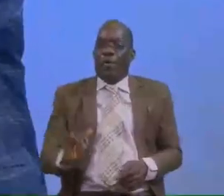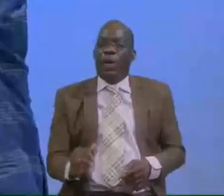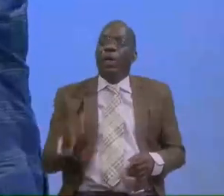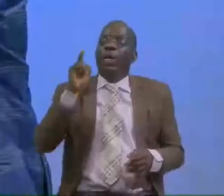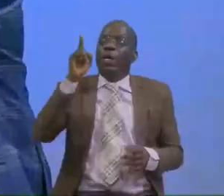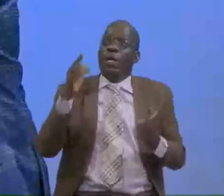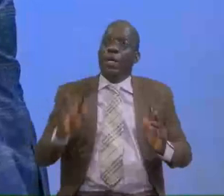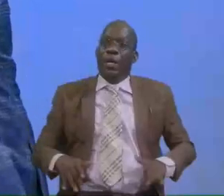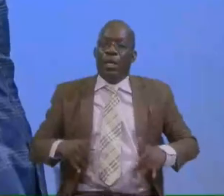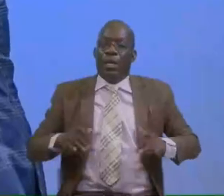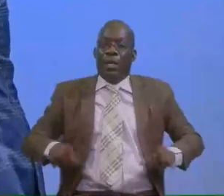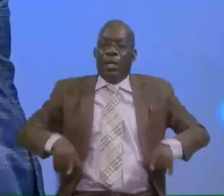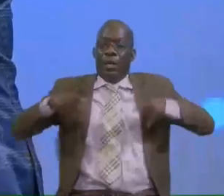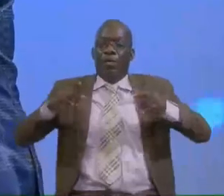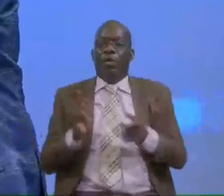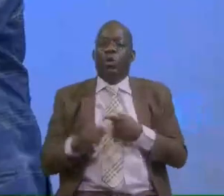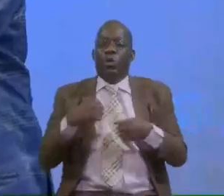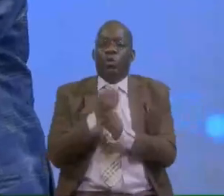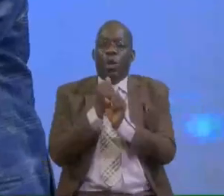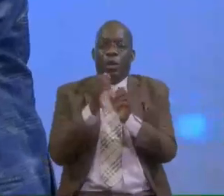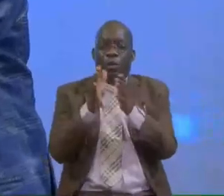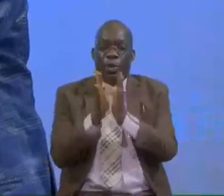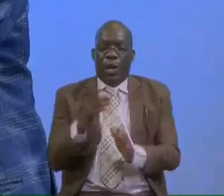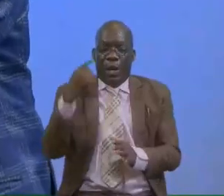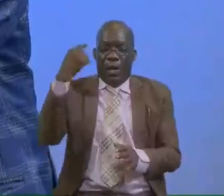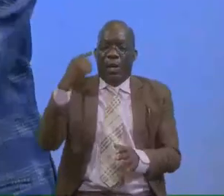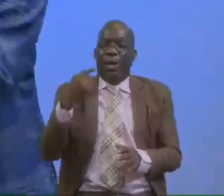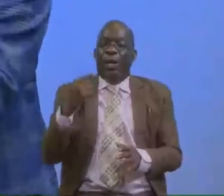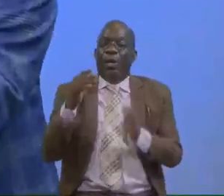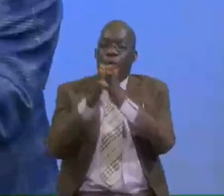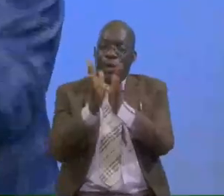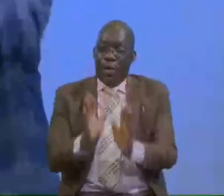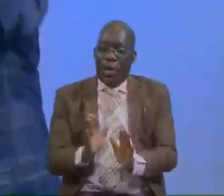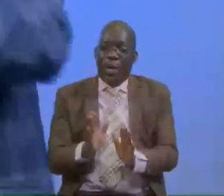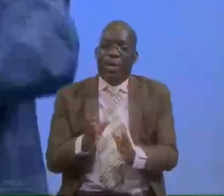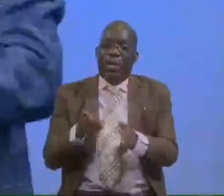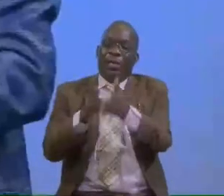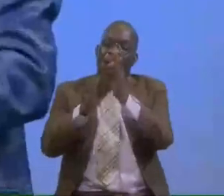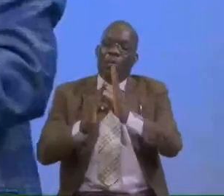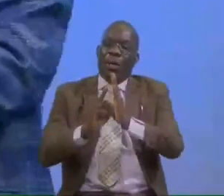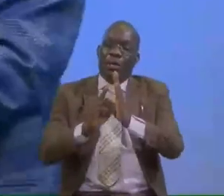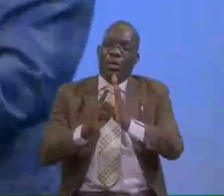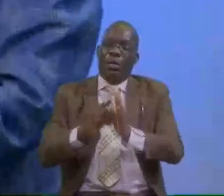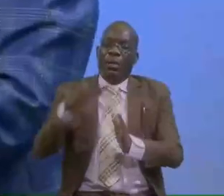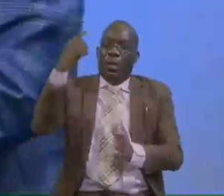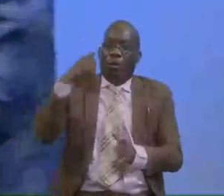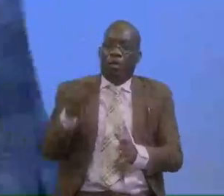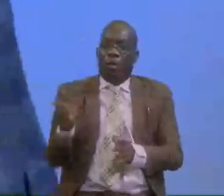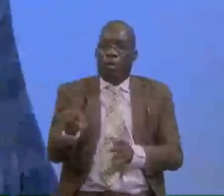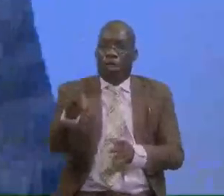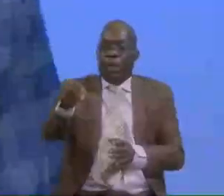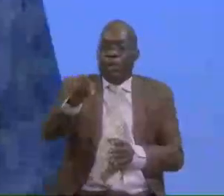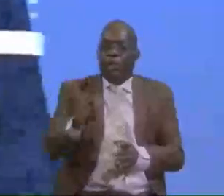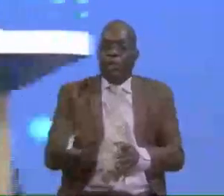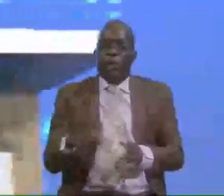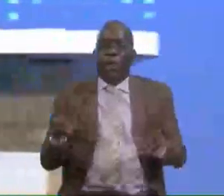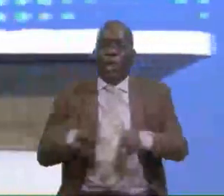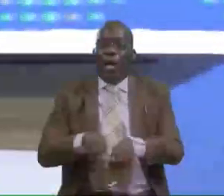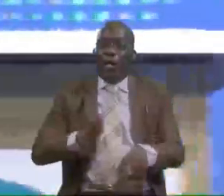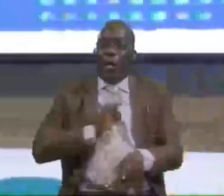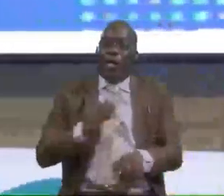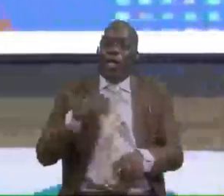Toujours vivant pour intercéder en la prière, des demandes en leur faveur.